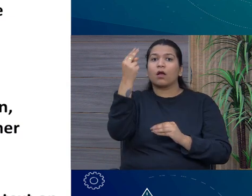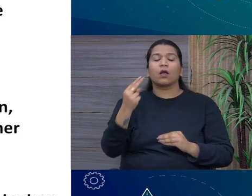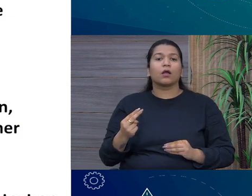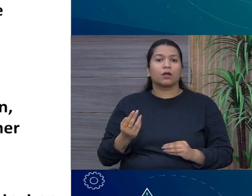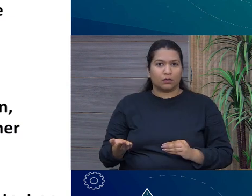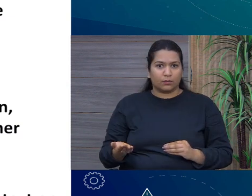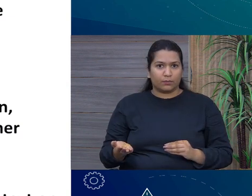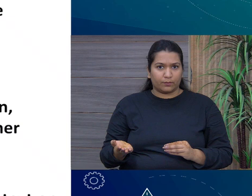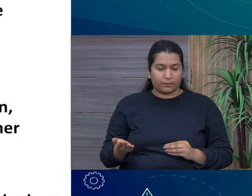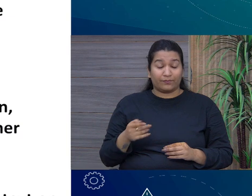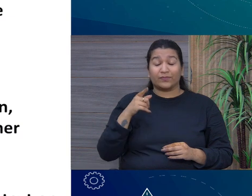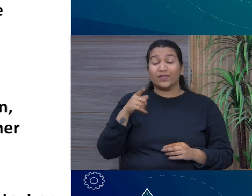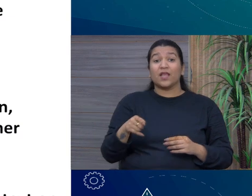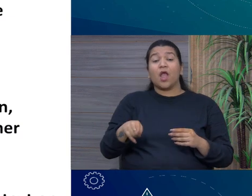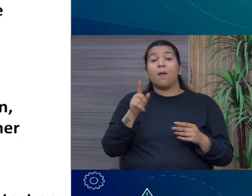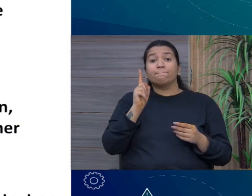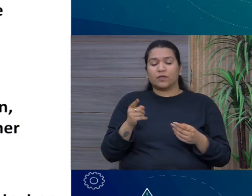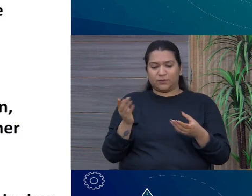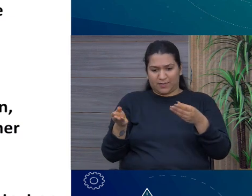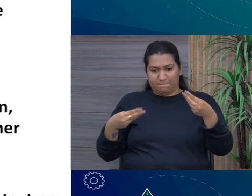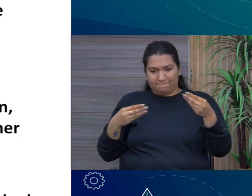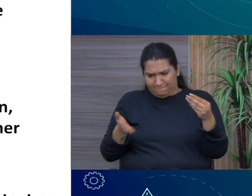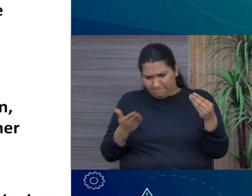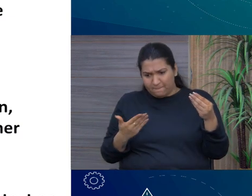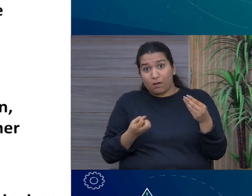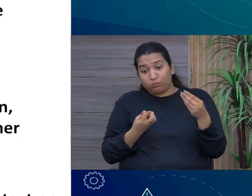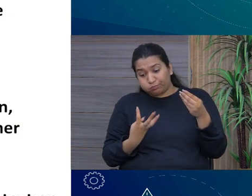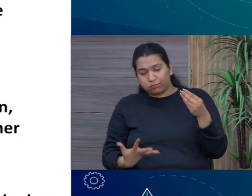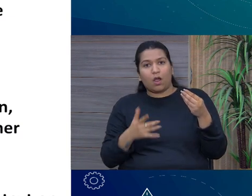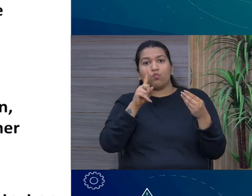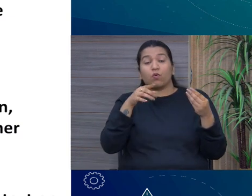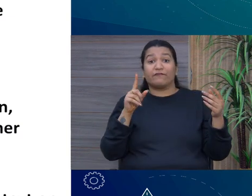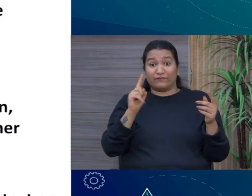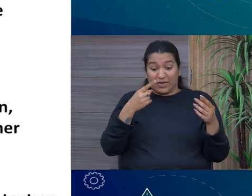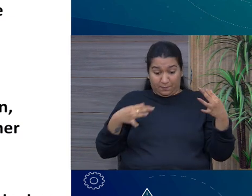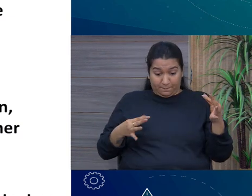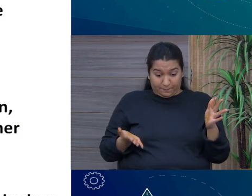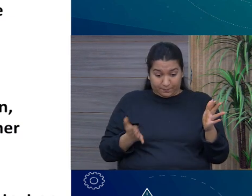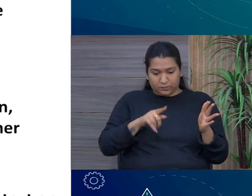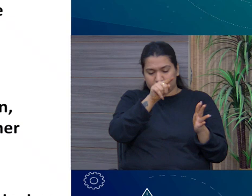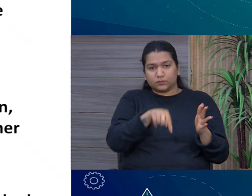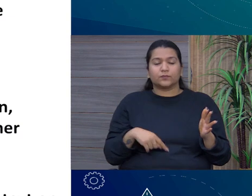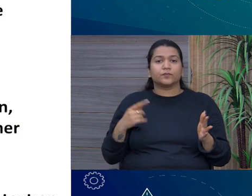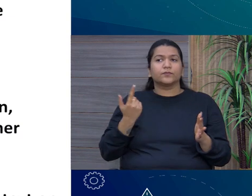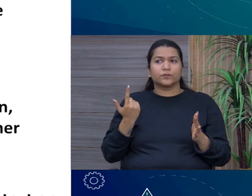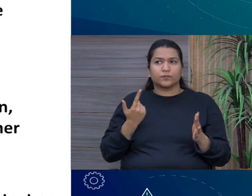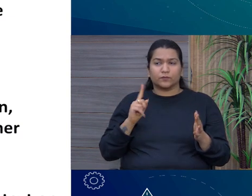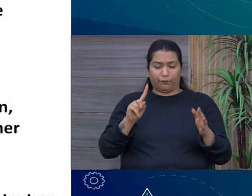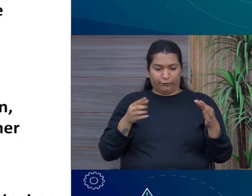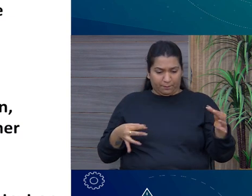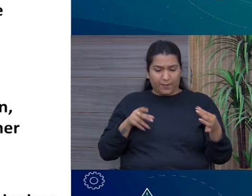ऑफ शीट्स। उसमें क्या होता है कि जो फर्स्ट पेज होता है वो आपका कॉलोफन पेज कहलाता है।